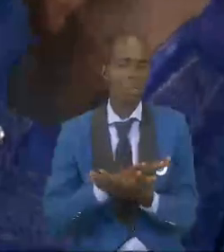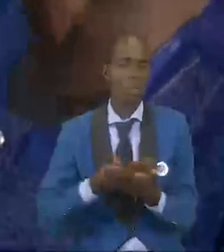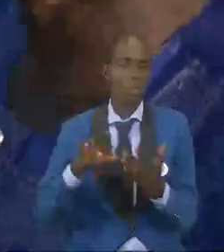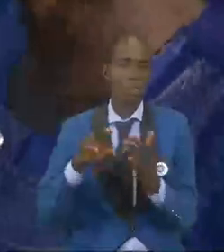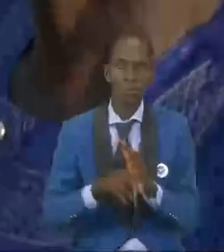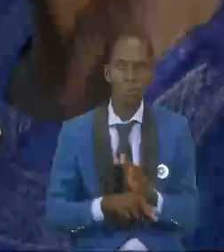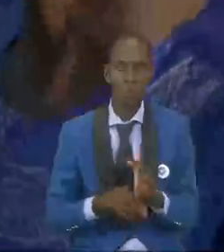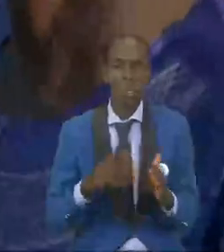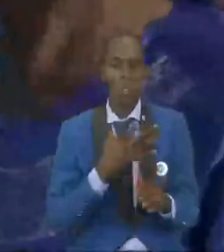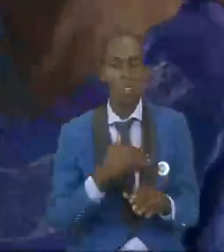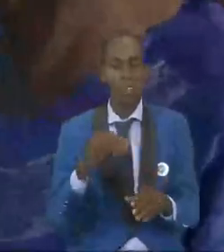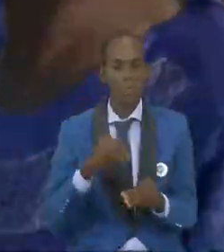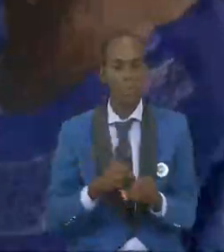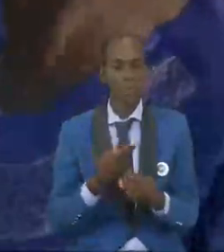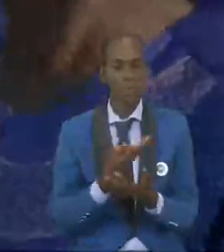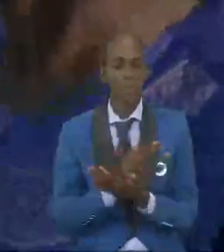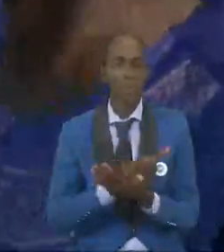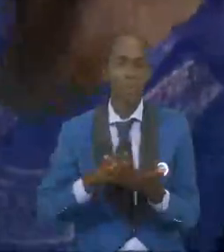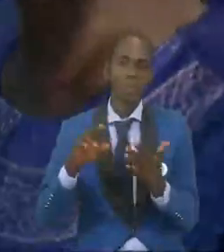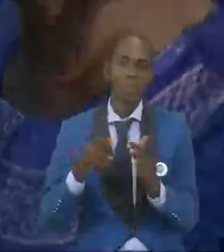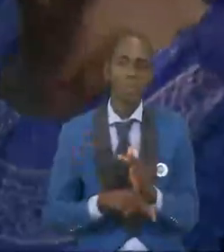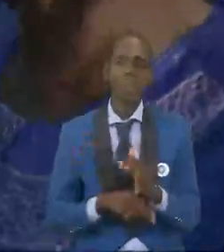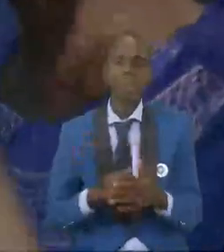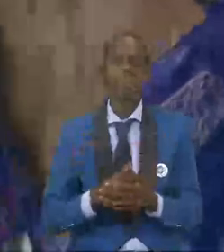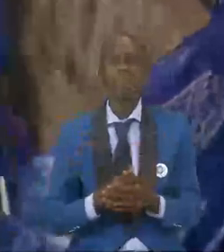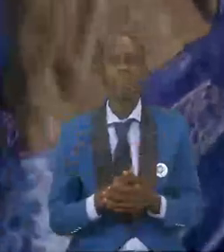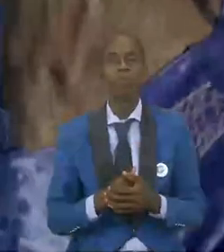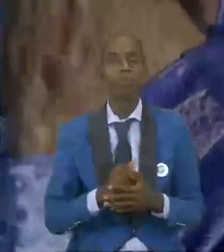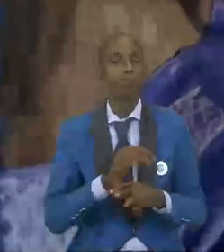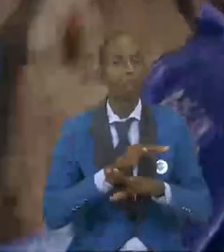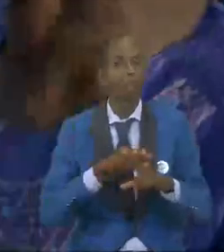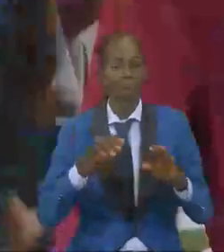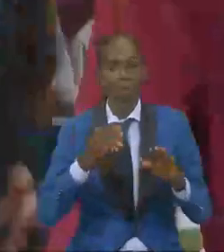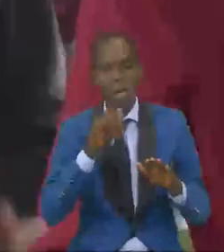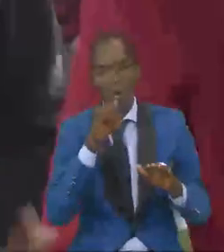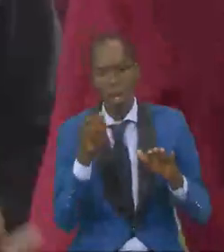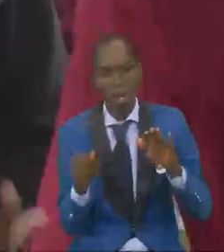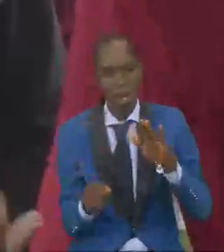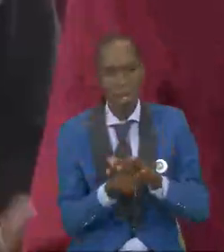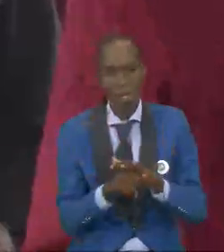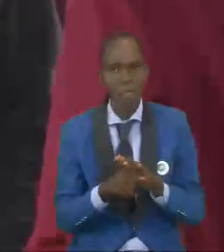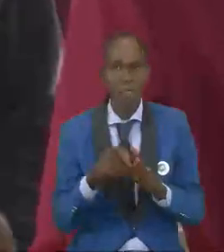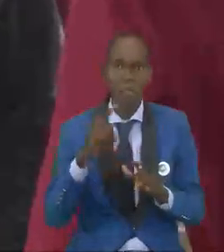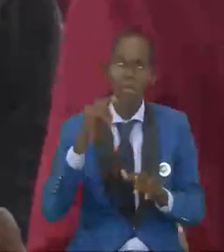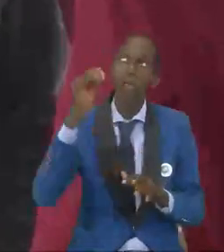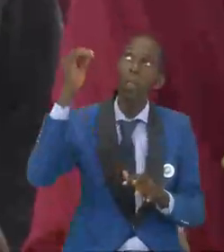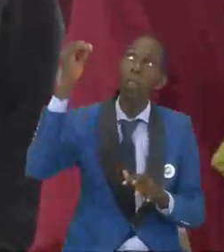plus de fermeté dans la justice et dans la sainteté